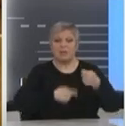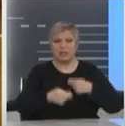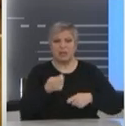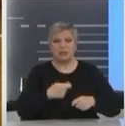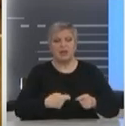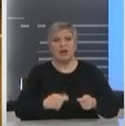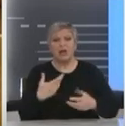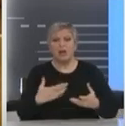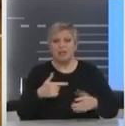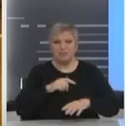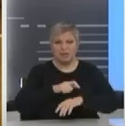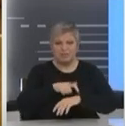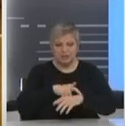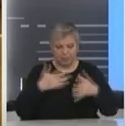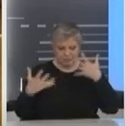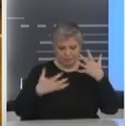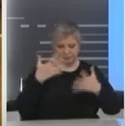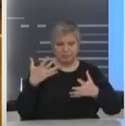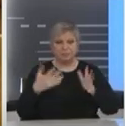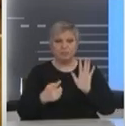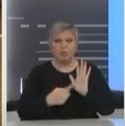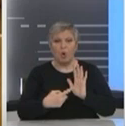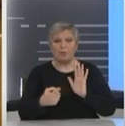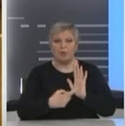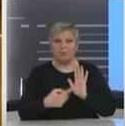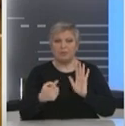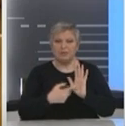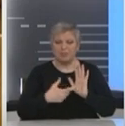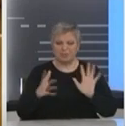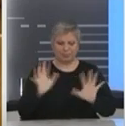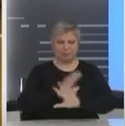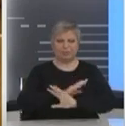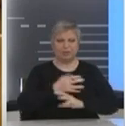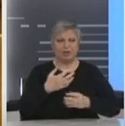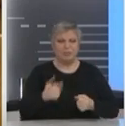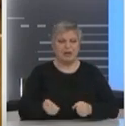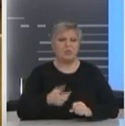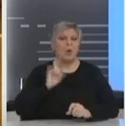της γραφειοκρατίας, που κάθε φορά ευνοεί ένα παραδίκτυο εκβιασμών,